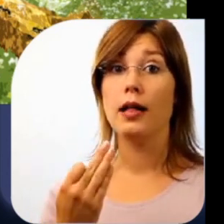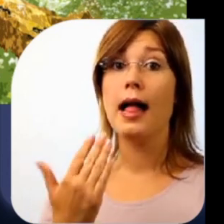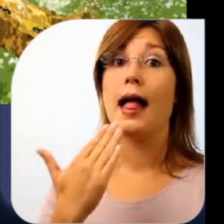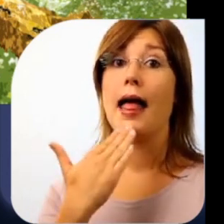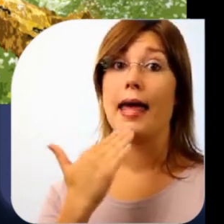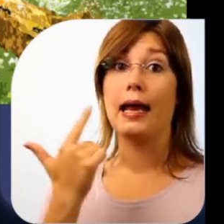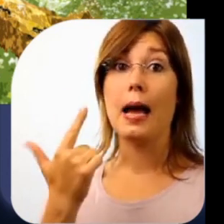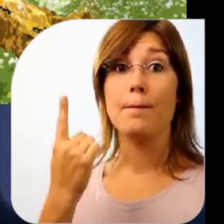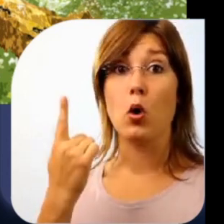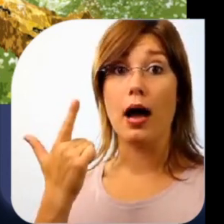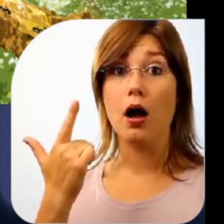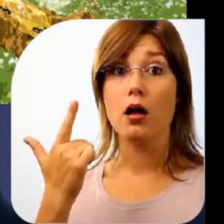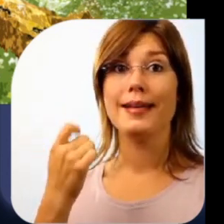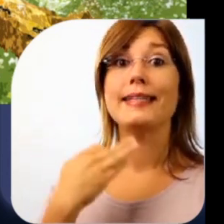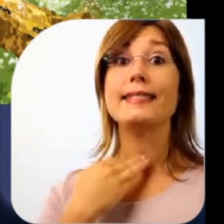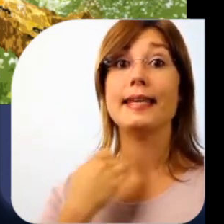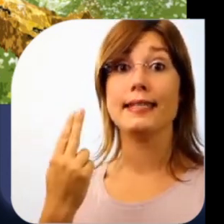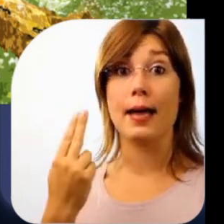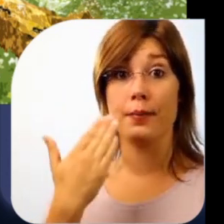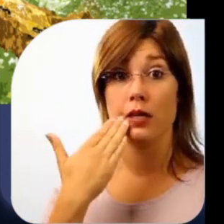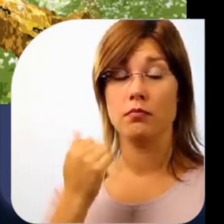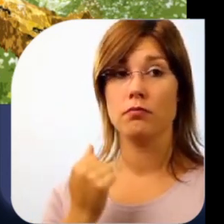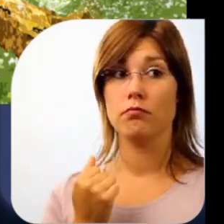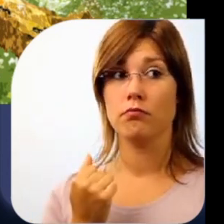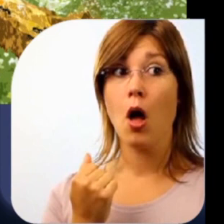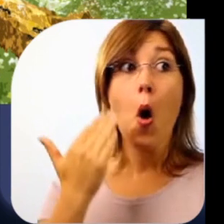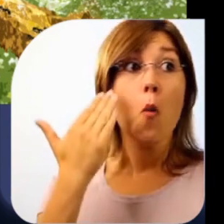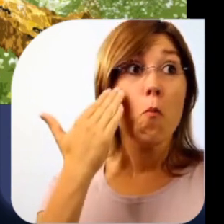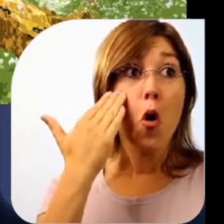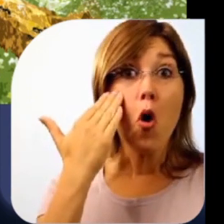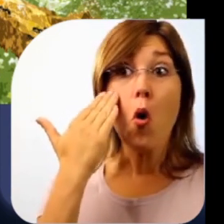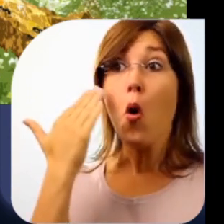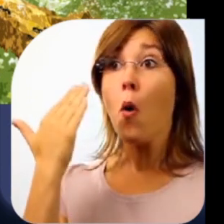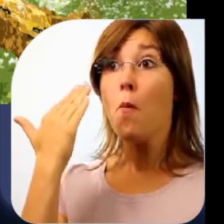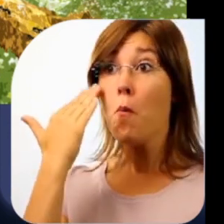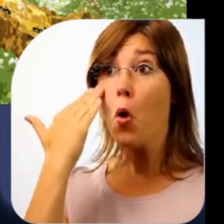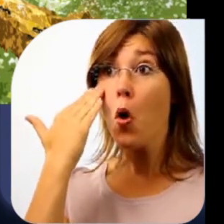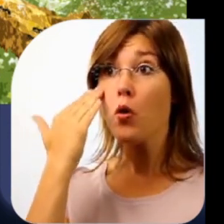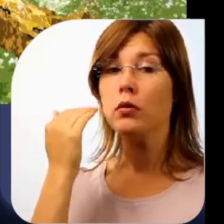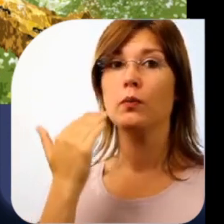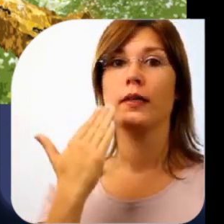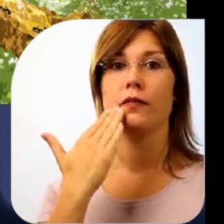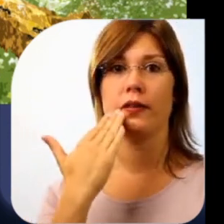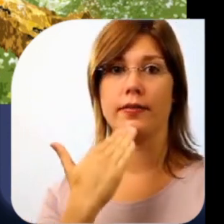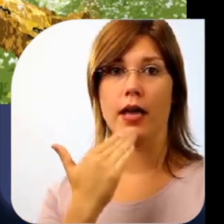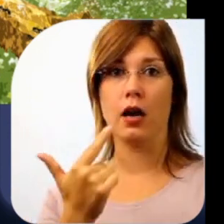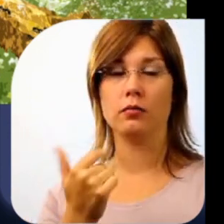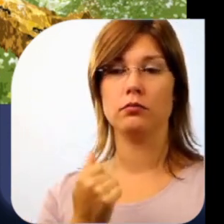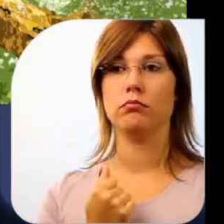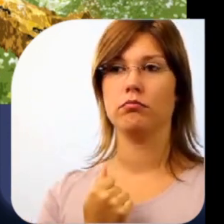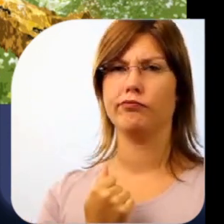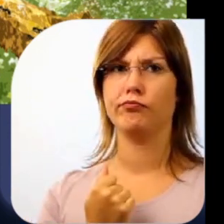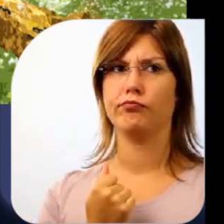Alors, elle appela ses amis. « Me,